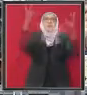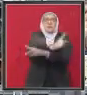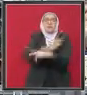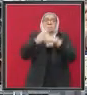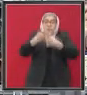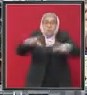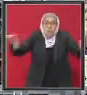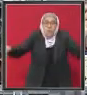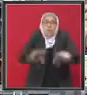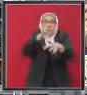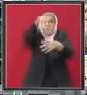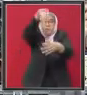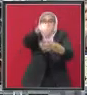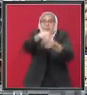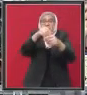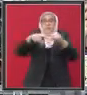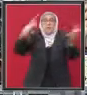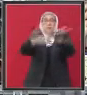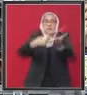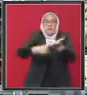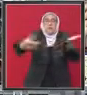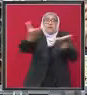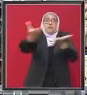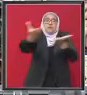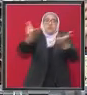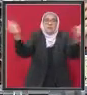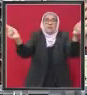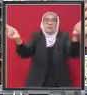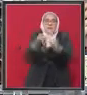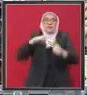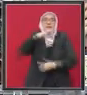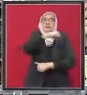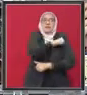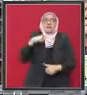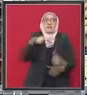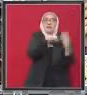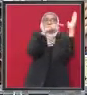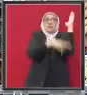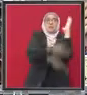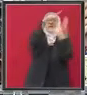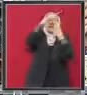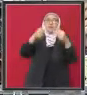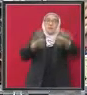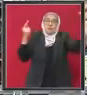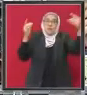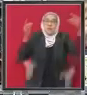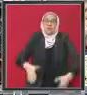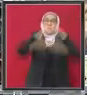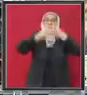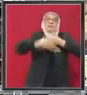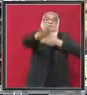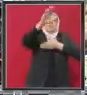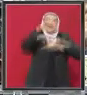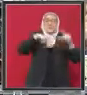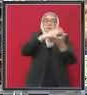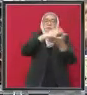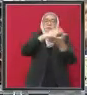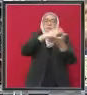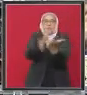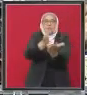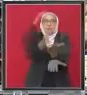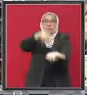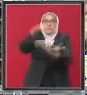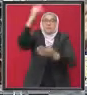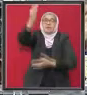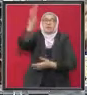telah melakukan penglibatan, perbincangan dengan ahli-ahli Parlimen Pembangkang selepas bajet ini